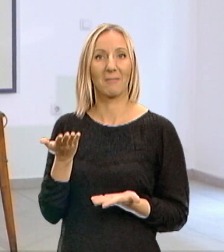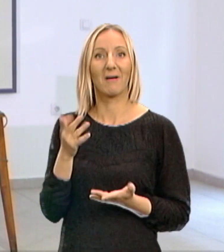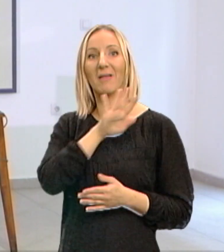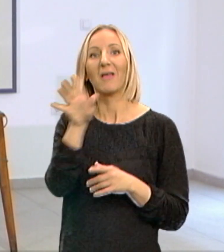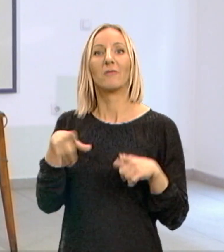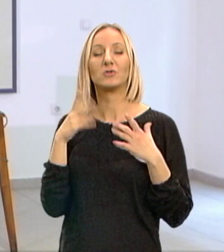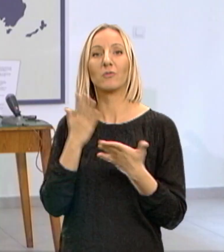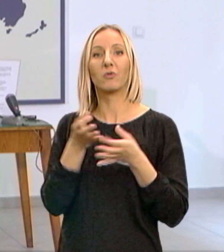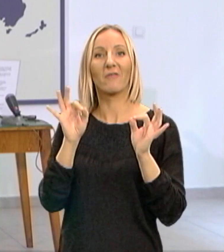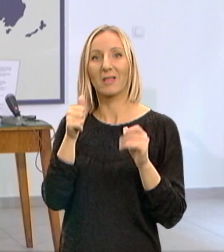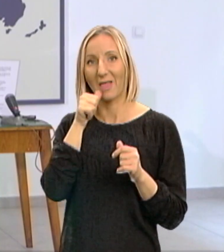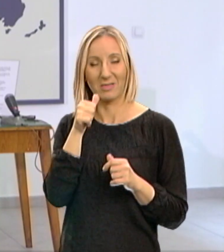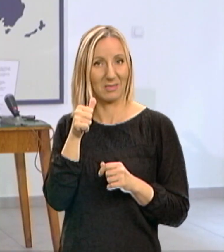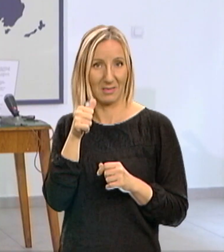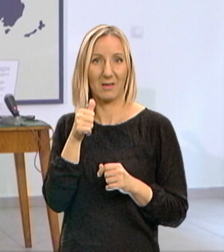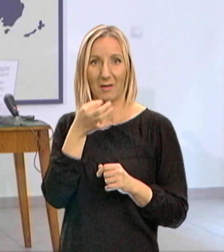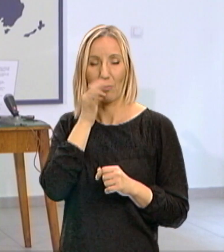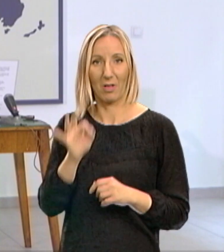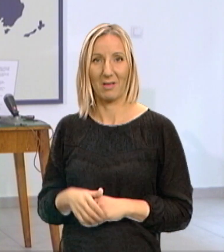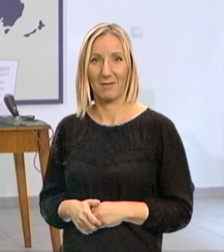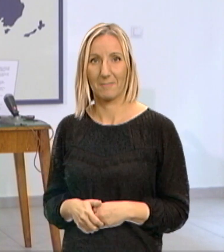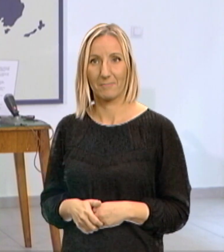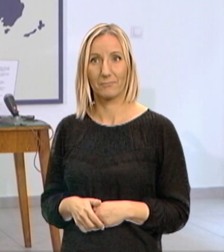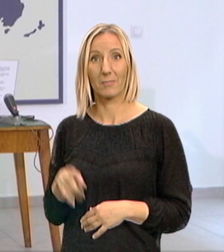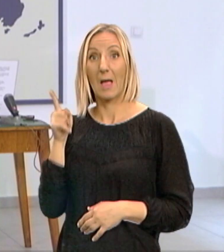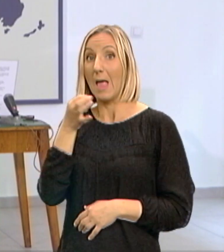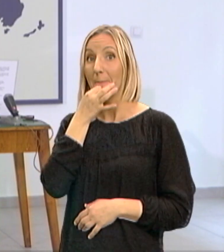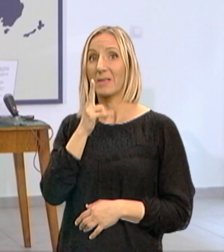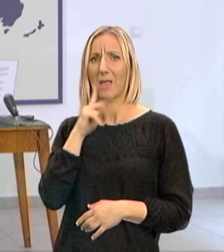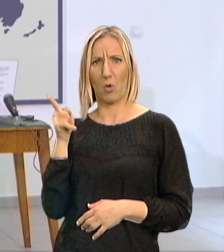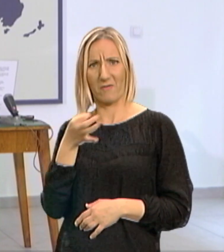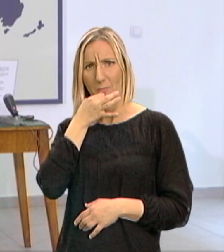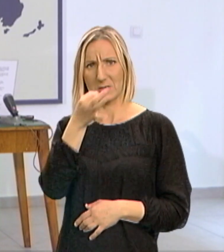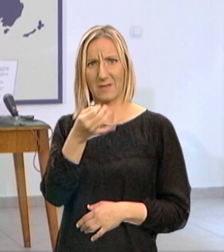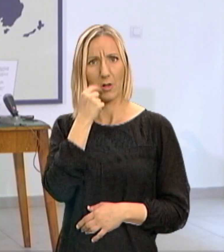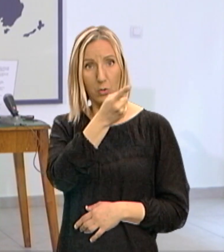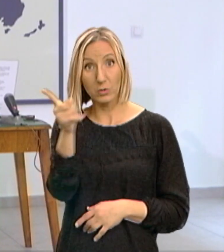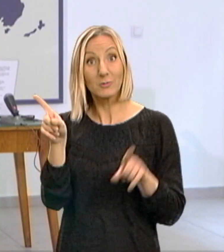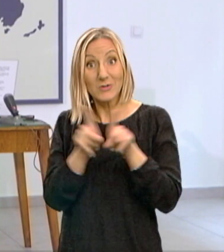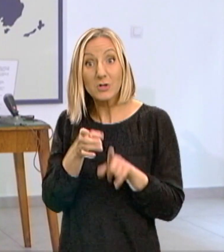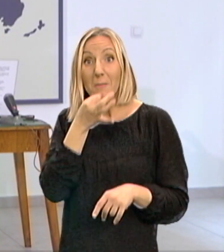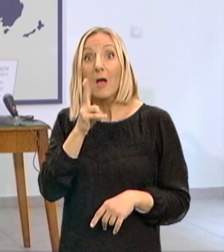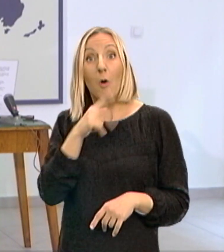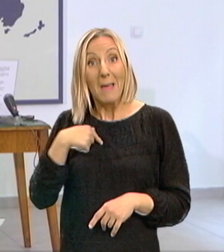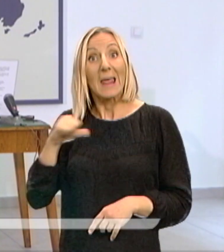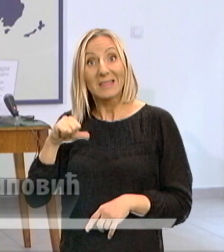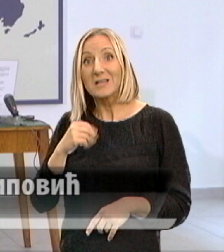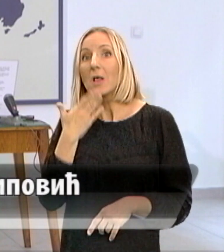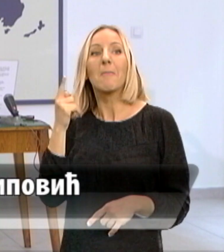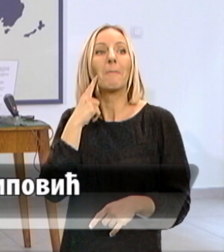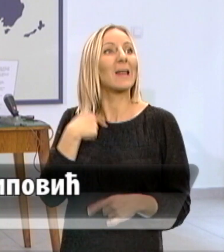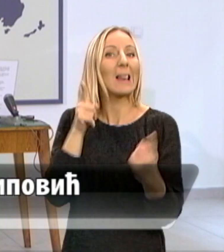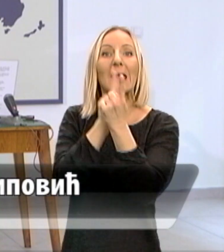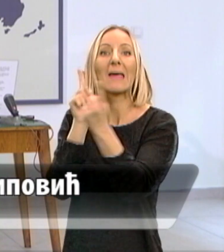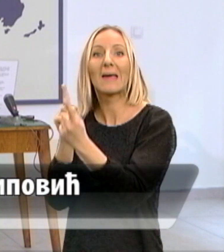i sadržajniji. Pitanja koje vi postavljate ljudima sa kojima razgovarate su pitanja koje i mene obično zanimaju, a nemam prilike da pitam